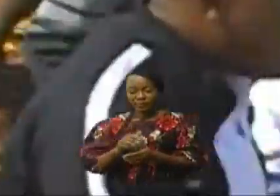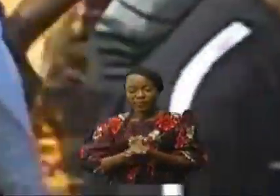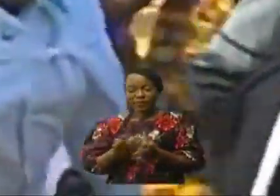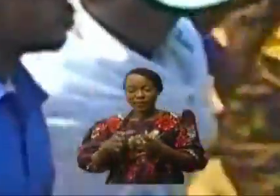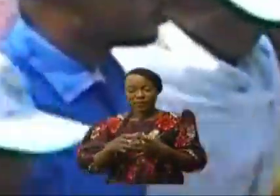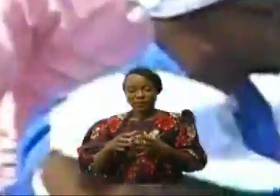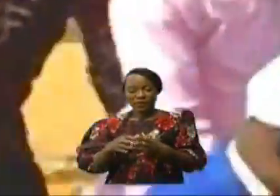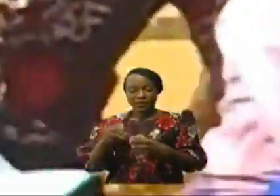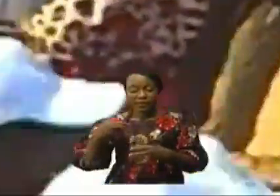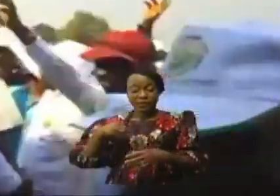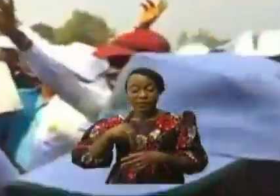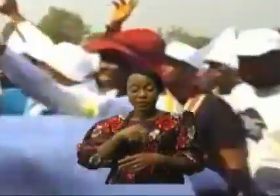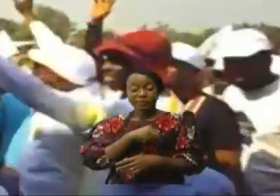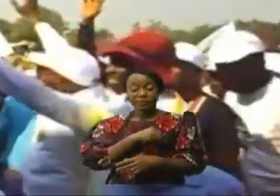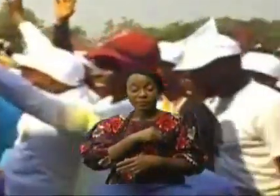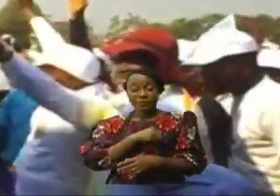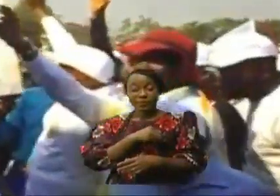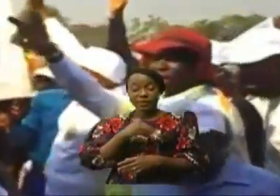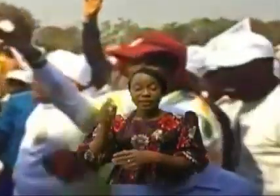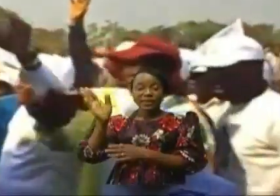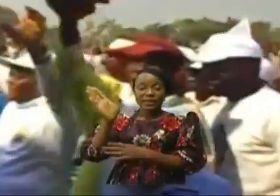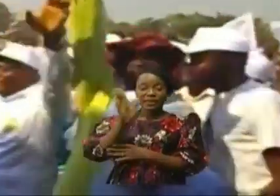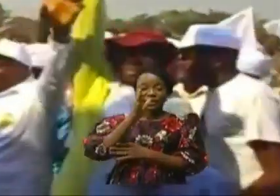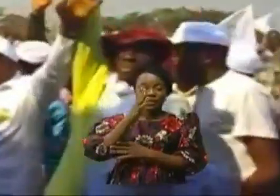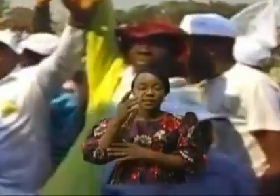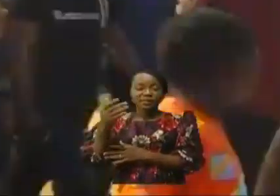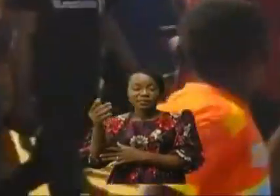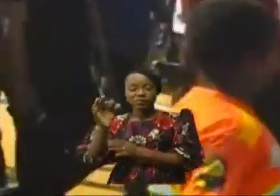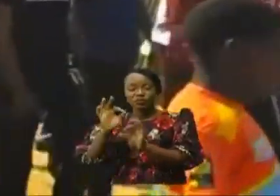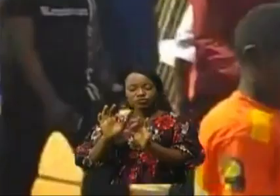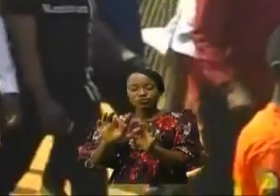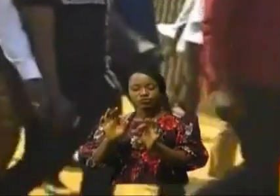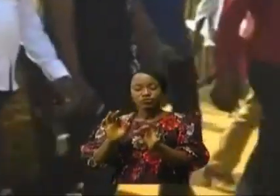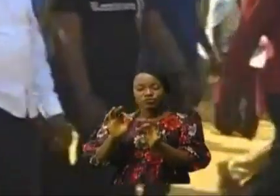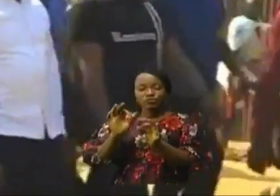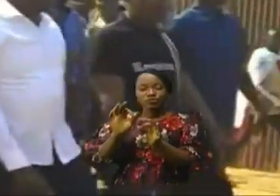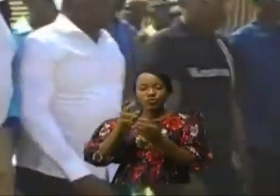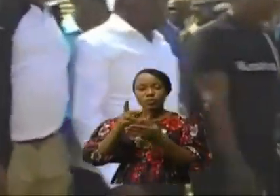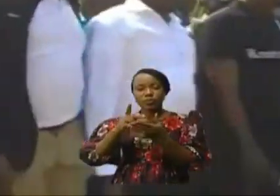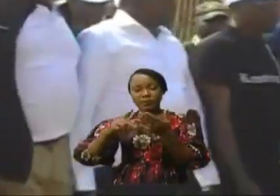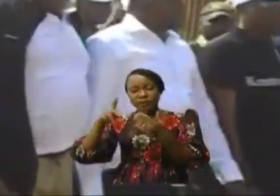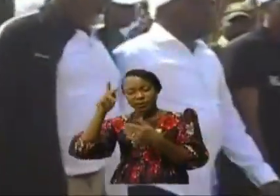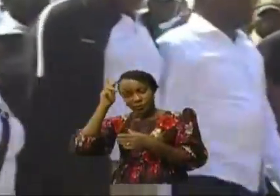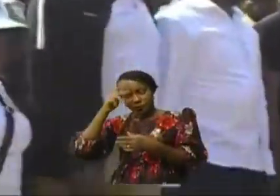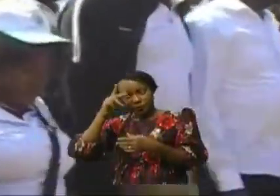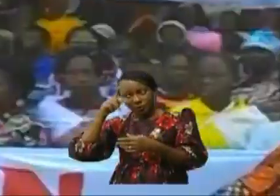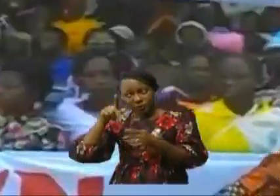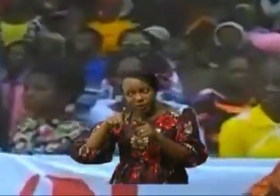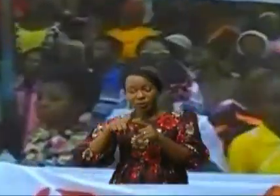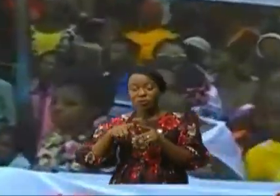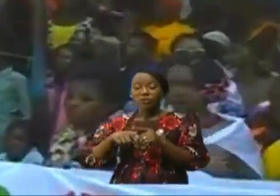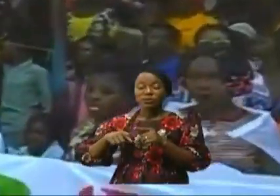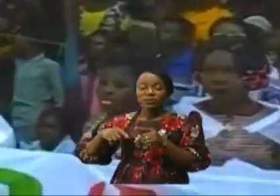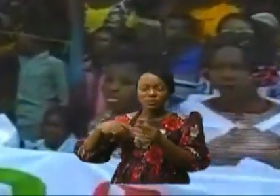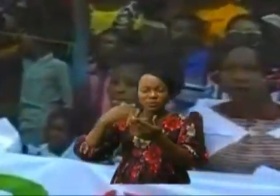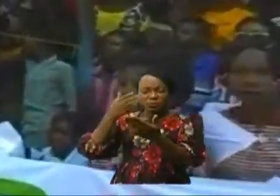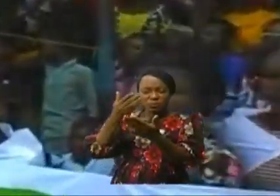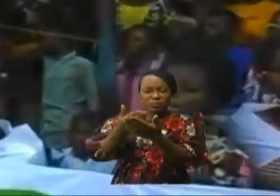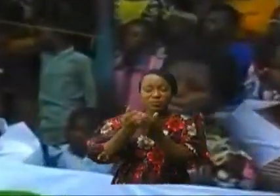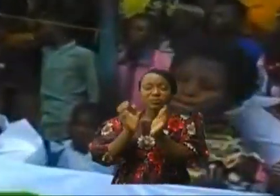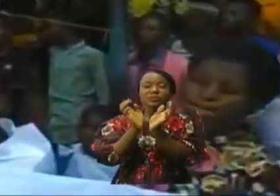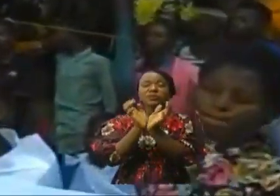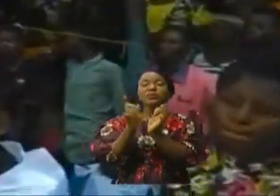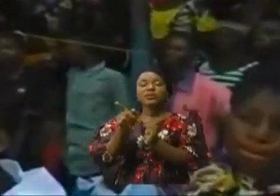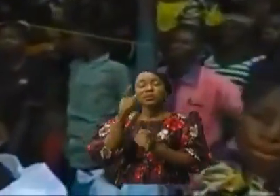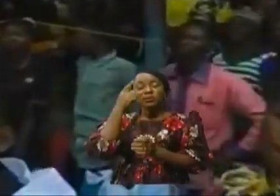le membre arborant le drapeau de ce nouveau parti, accompagné d'une forte délégation, s'est rendu au stade de Kamukungu pour